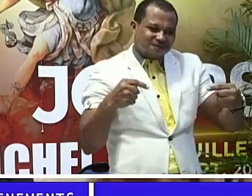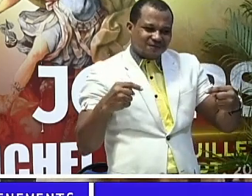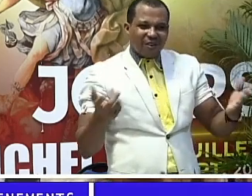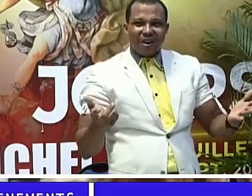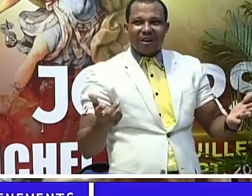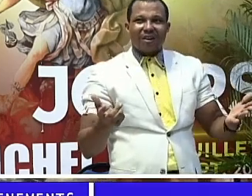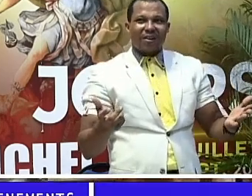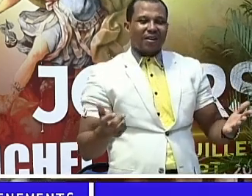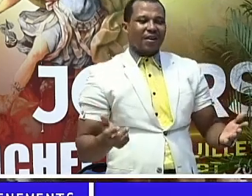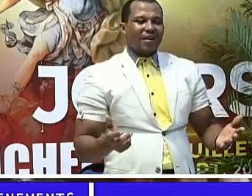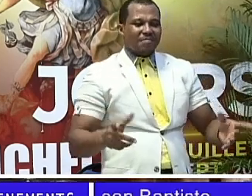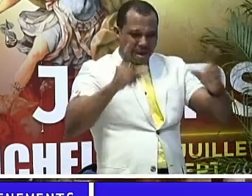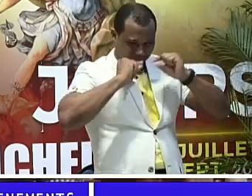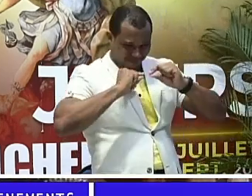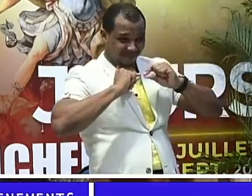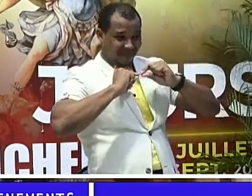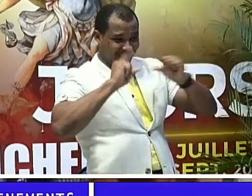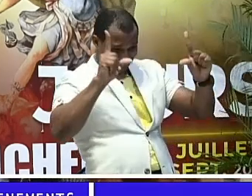sont pour yo.